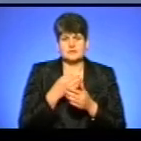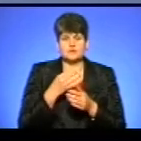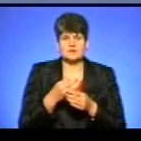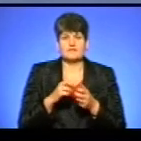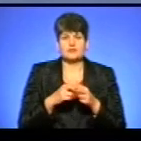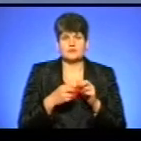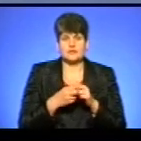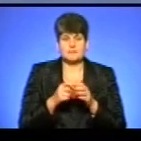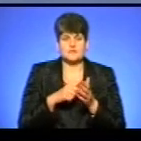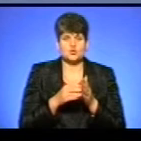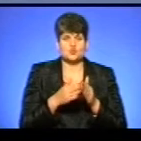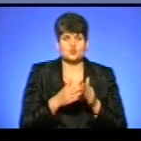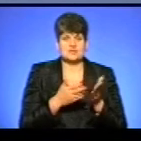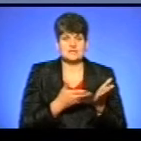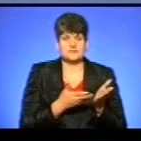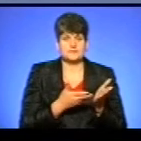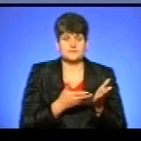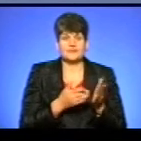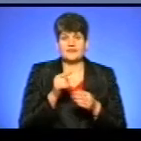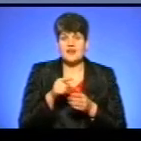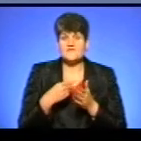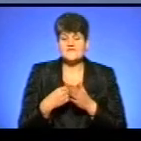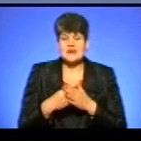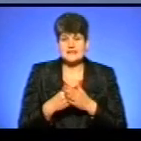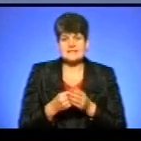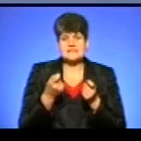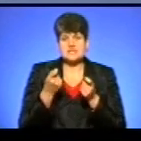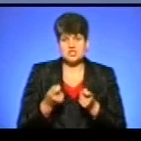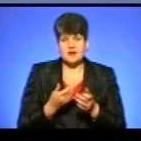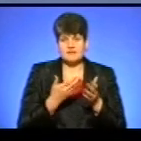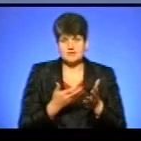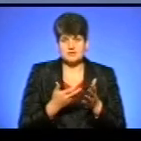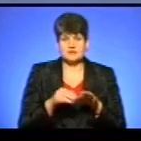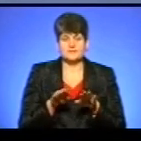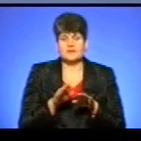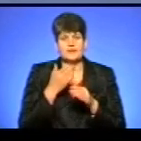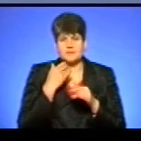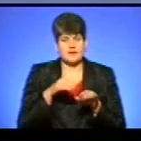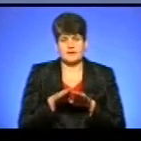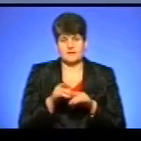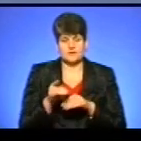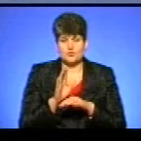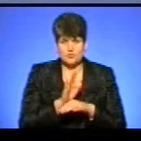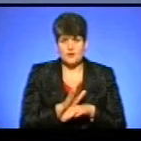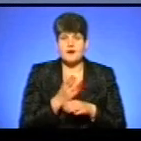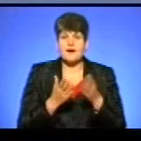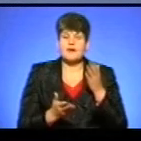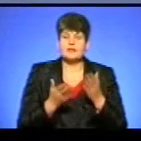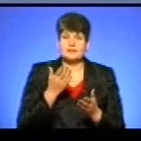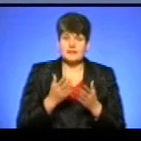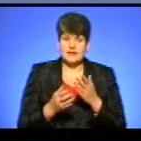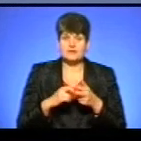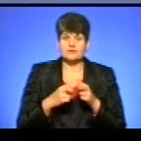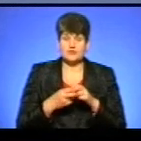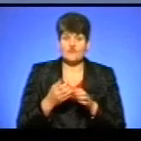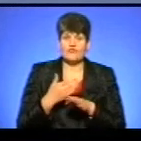так, місто сусіднє. Там вартість дешевша за проїзд, не підняли таку гривню, як в Тернополі, але Франківську виділяють в рік